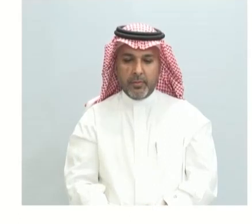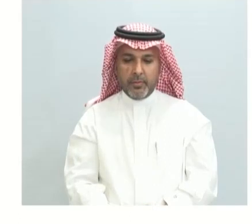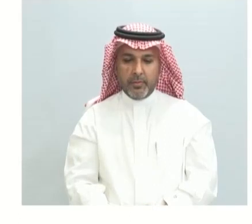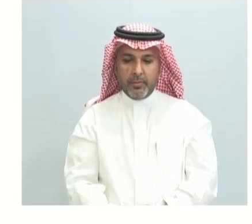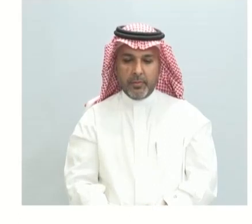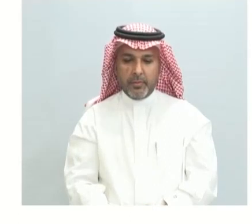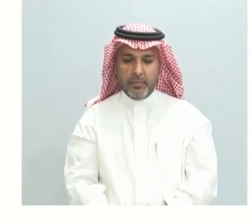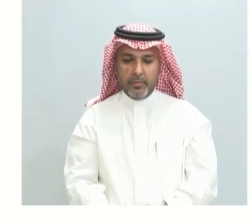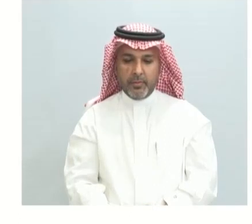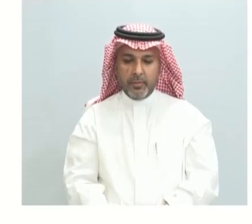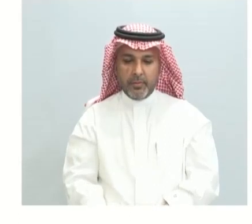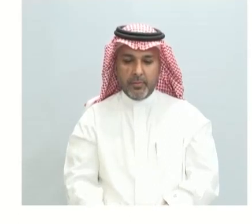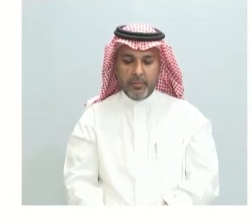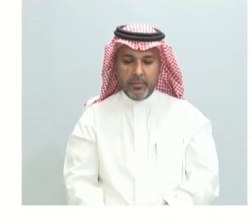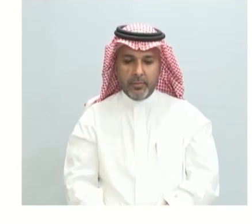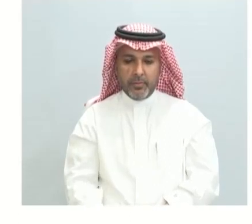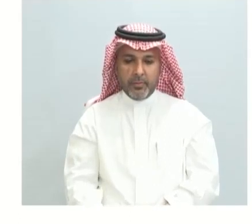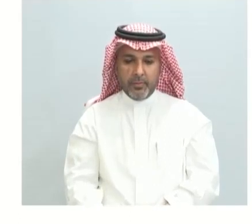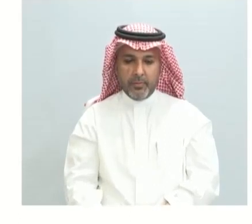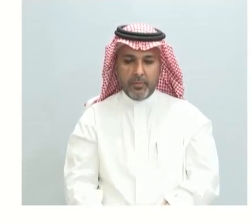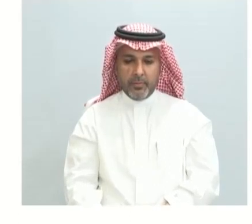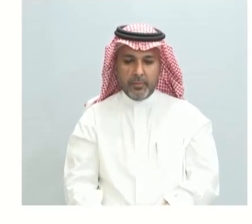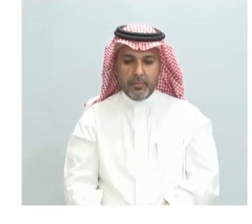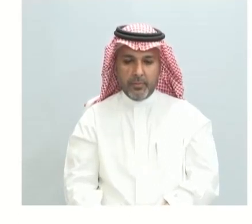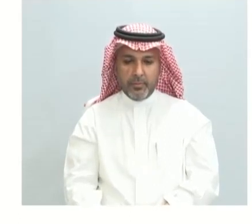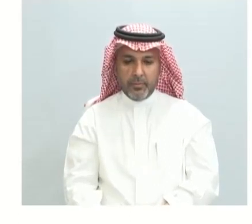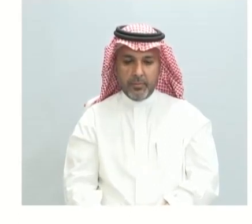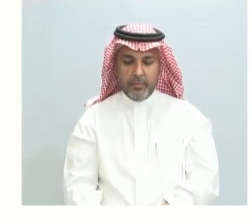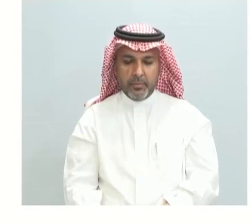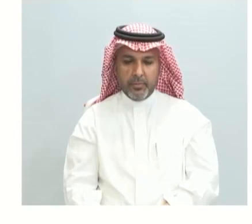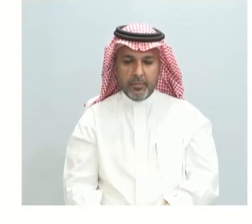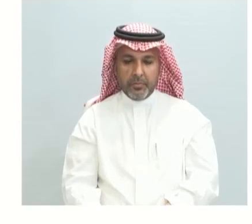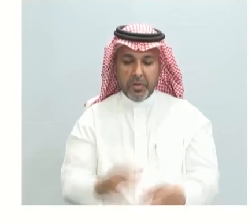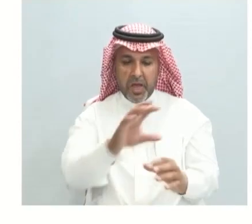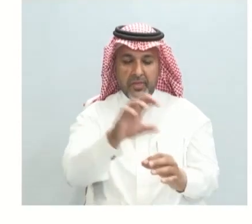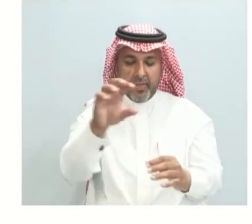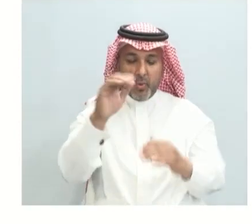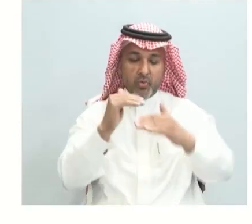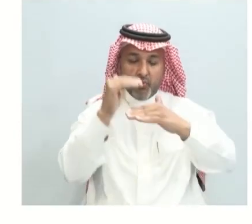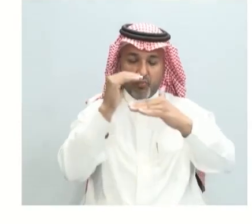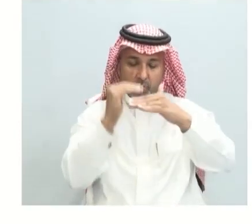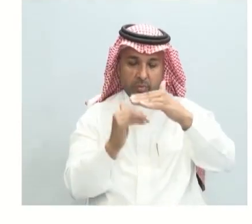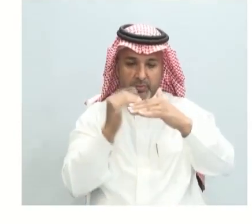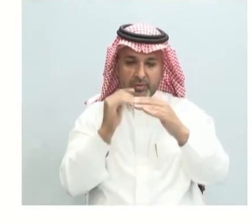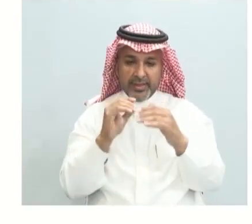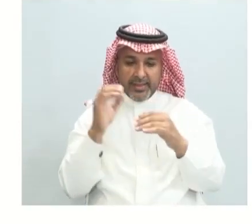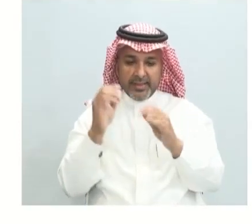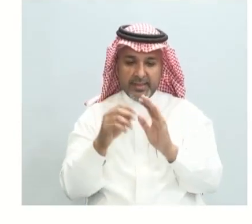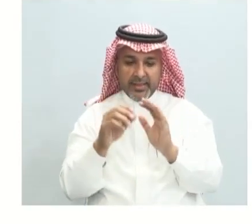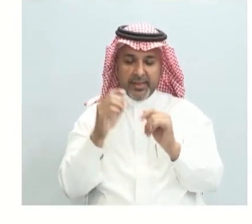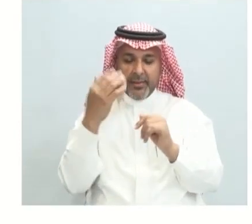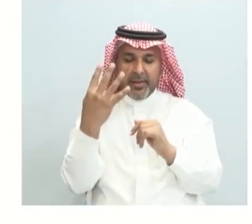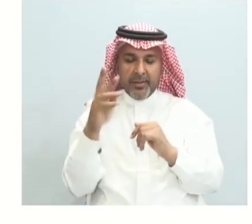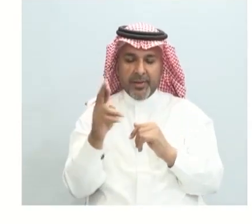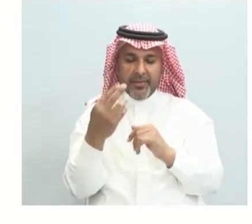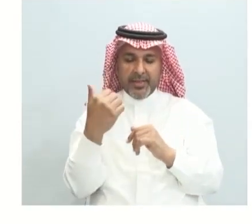ساين افتح كسر 7 ضرب ساين 36 على